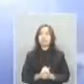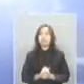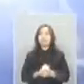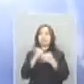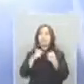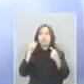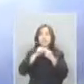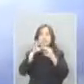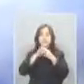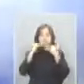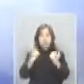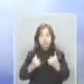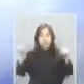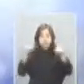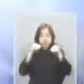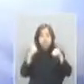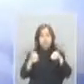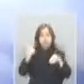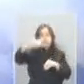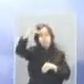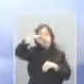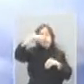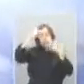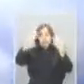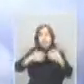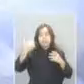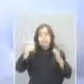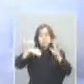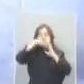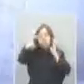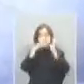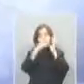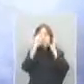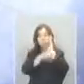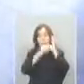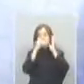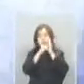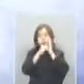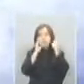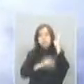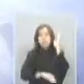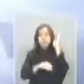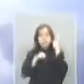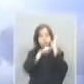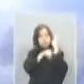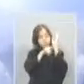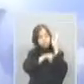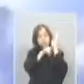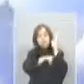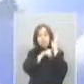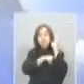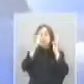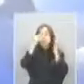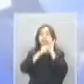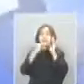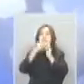ี kháในระยะนี้จะมฝนฟาขนองและมีลมแงที่บริเวณภาคเ้อภาคกลกร่งเทพ ภาตวันออกและภาคใต้ตอนบนสายเหยก็เป็นเพ